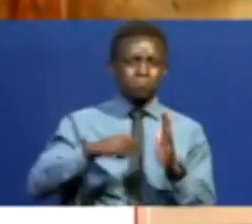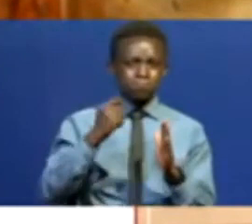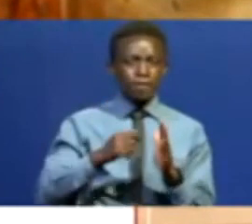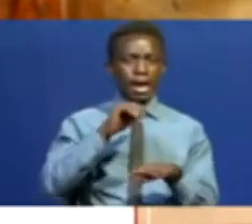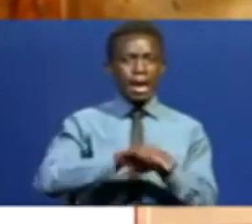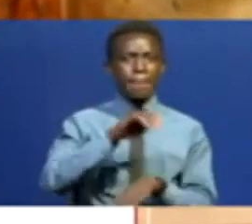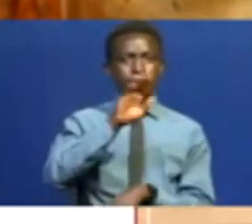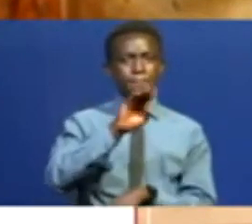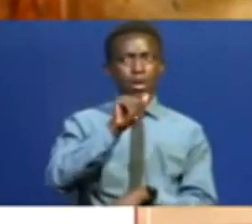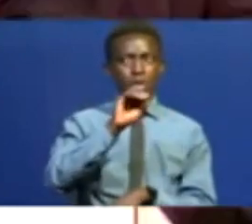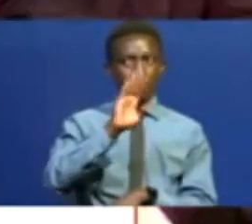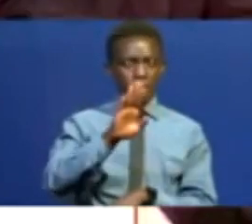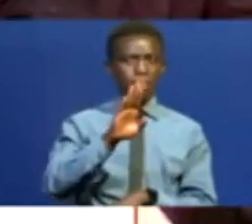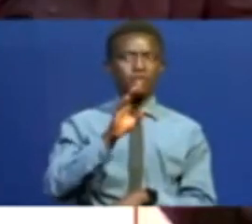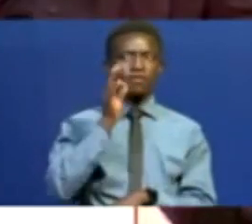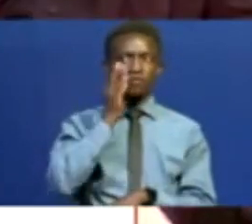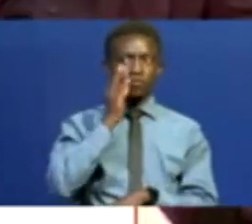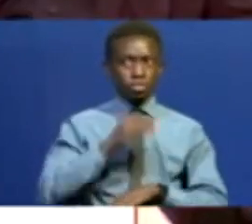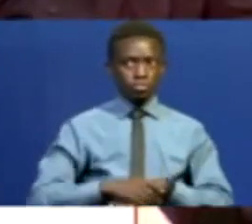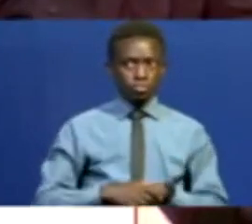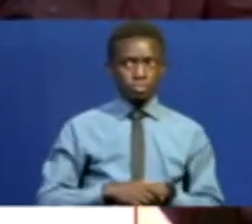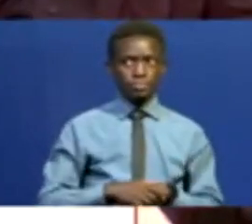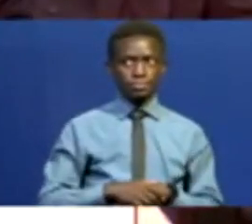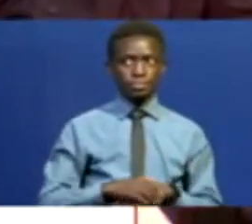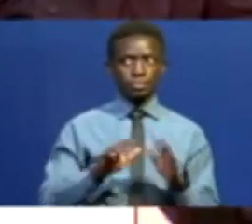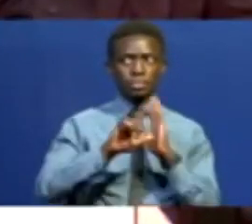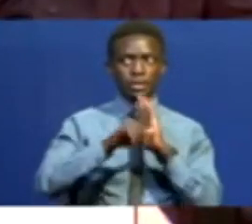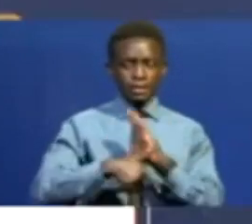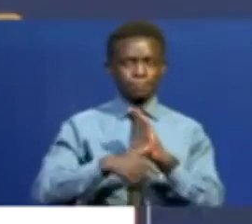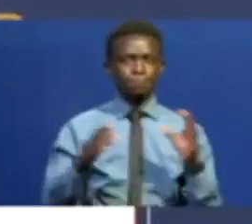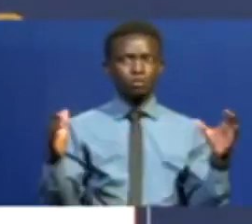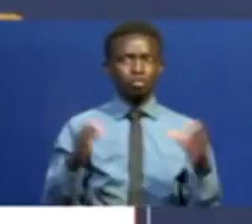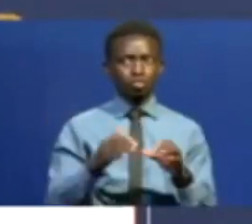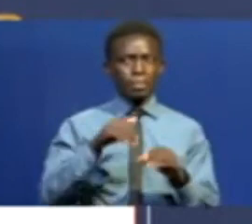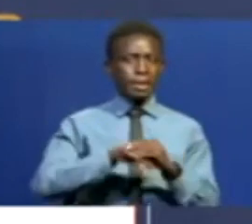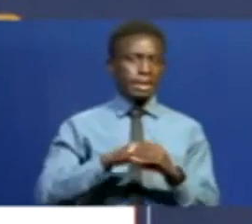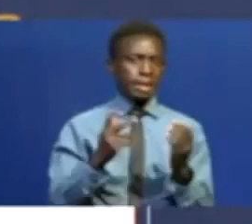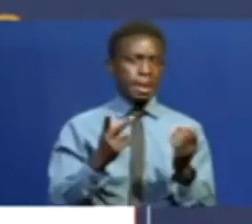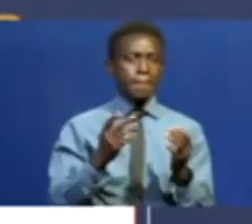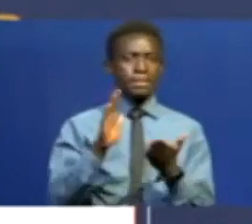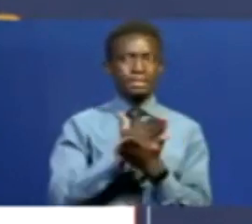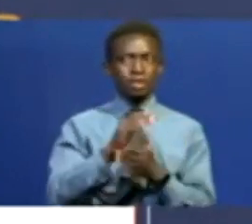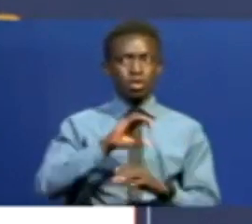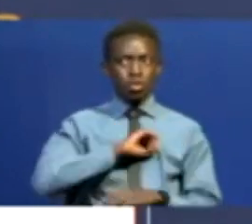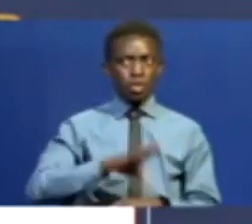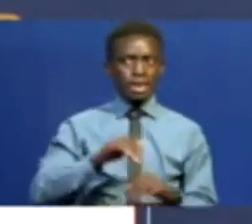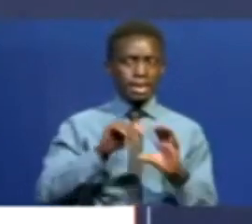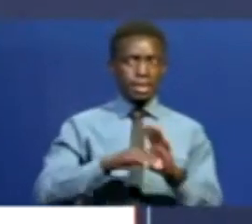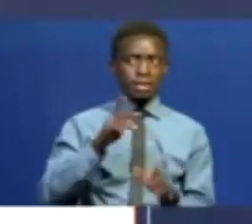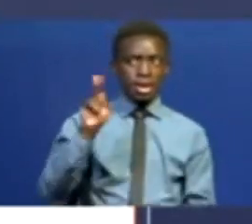powder and baobab oil. Na hatimaye, washikadau katika kampuni ya Kenya Power wameidhinisha mabadiliko katika